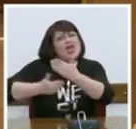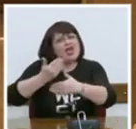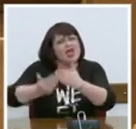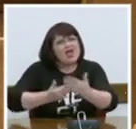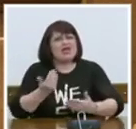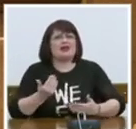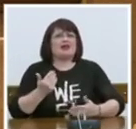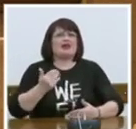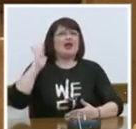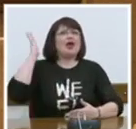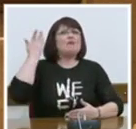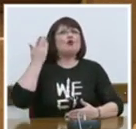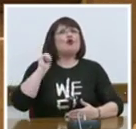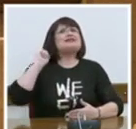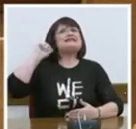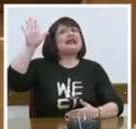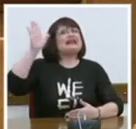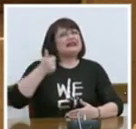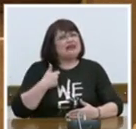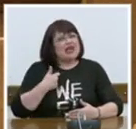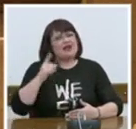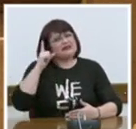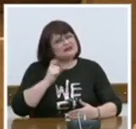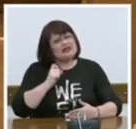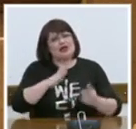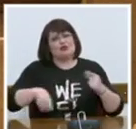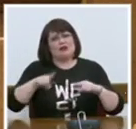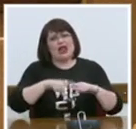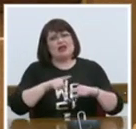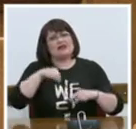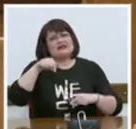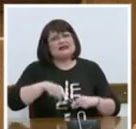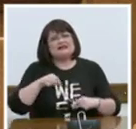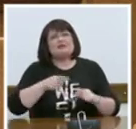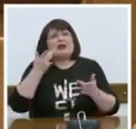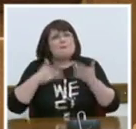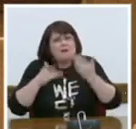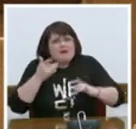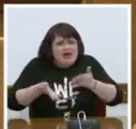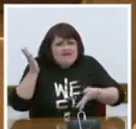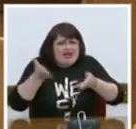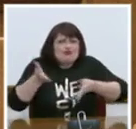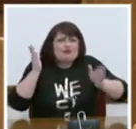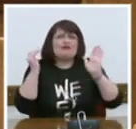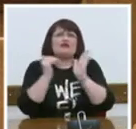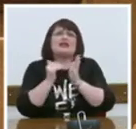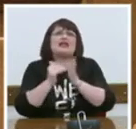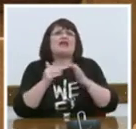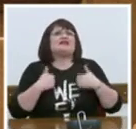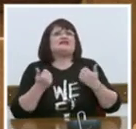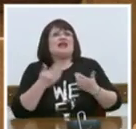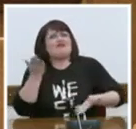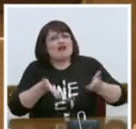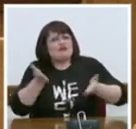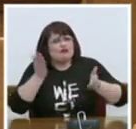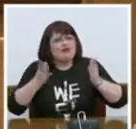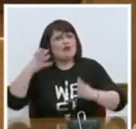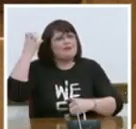της ξενιτιάς, που και σήμερα καθημερινά αιμορραγεί, αφού εκατοντάδες χιλιάδες νέοι εργαζόμενοι,